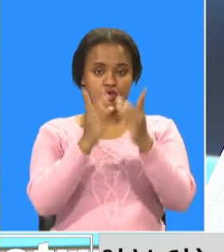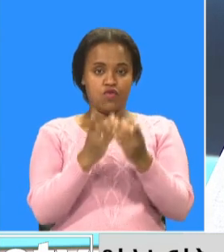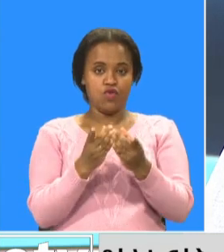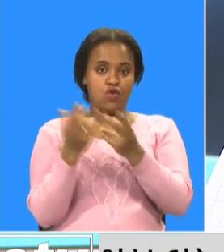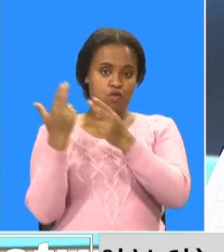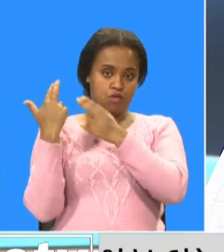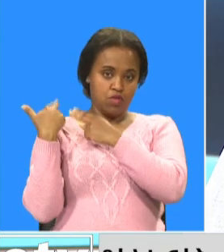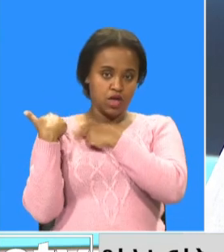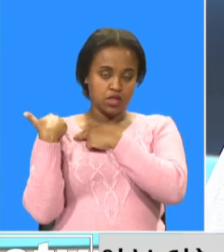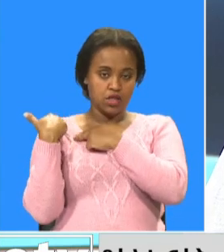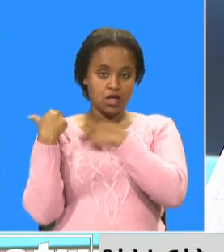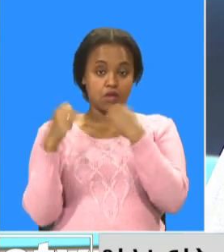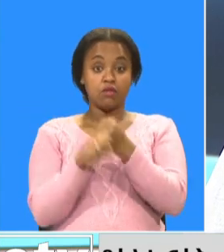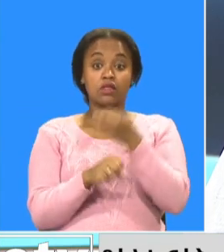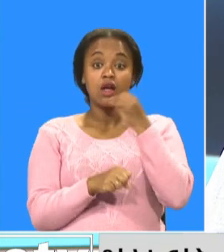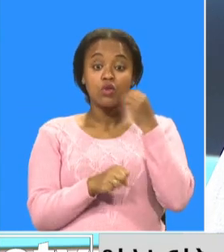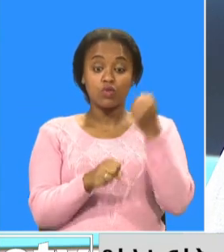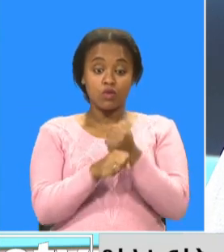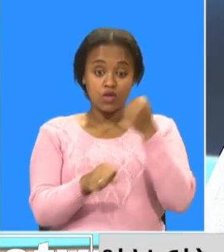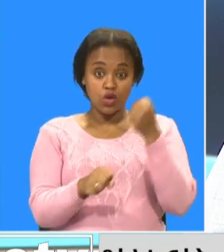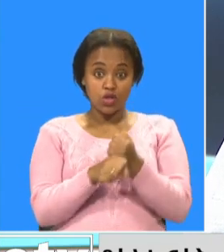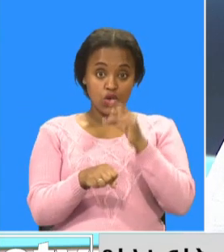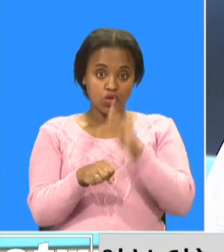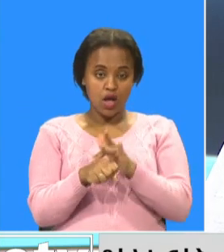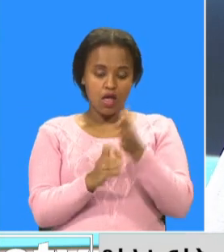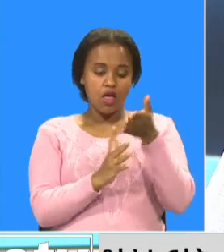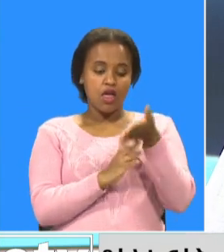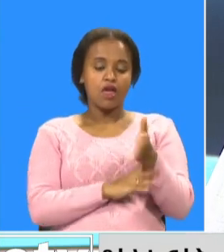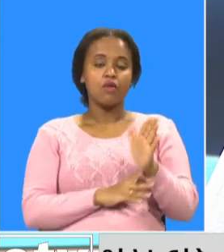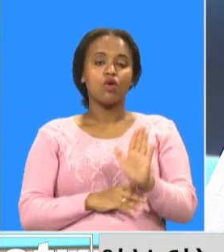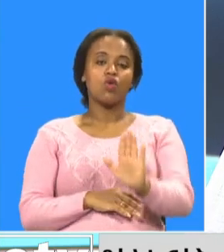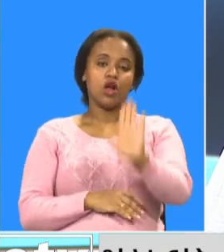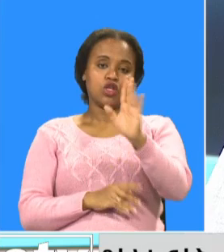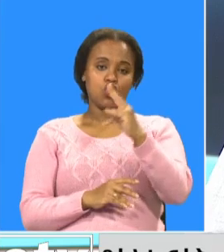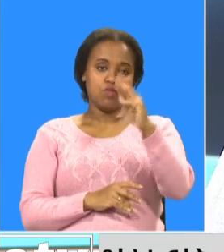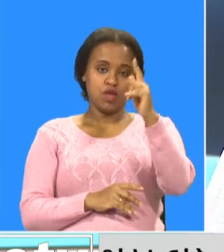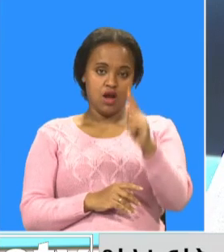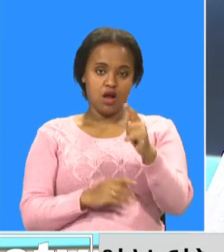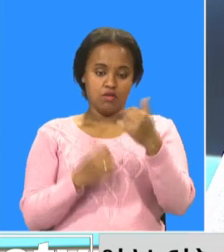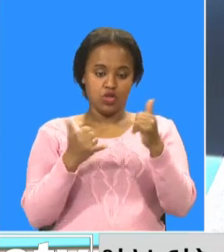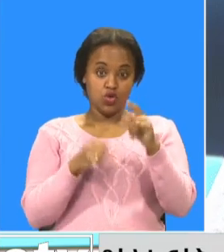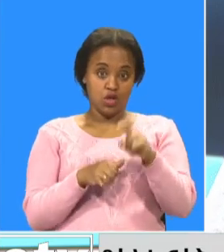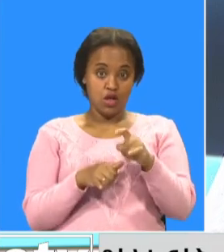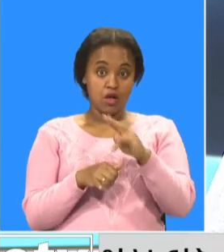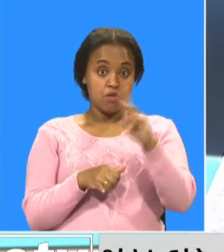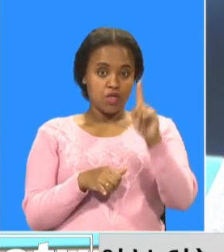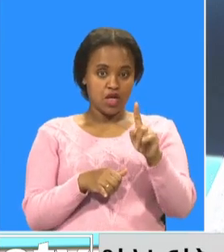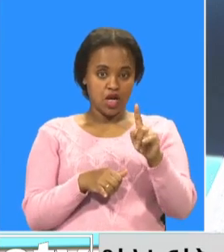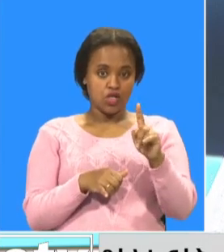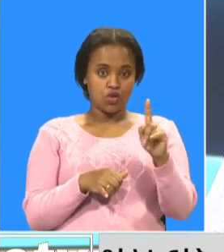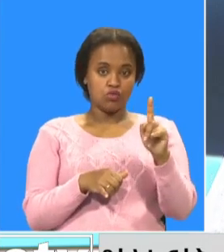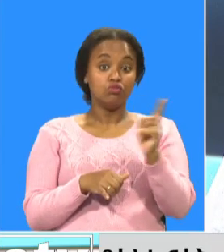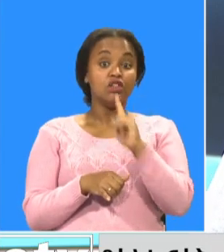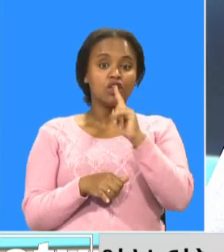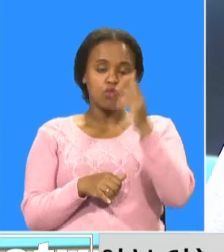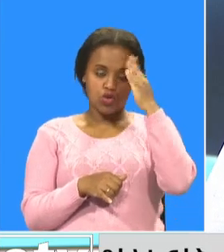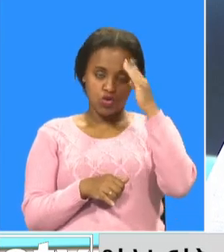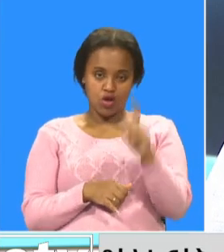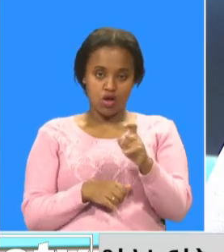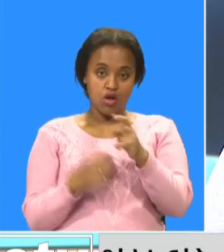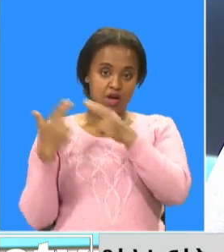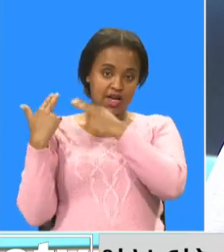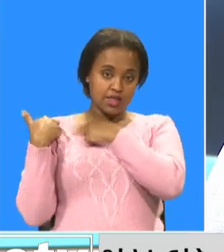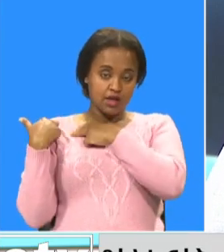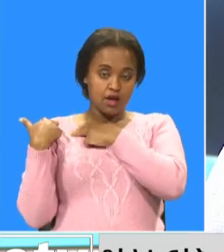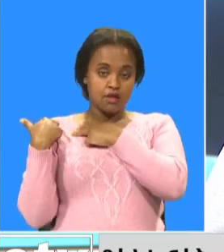ባለስልጣን መስሪያ ቤቱ በመስራቸው ስራዎች ላይ የበኩላቸው ሚና መጫወት አለባቸው። ሚናቸው ምንድን ነው የሚለውም ደግሞ መታወቅ አለበት። ባለስልጣን